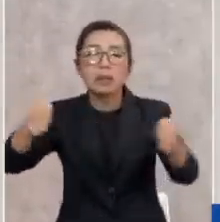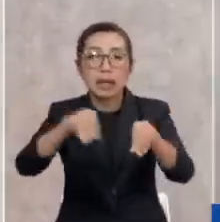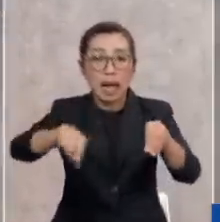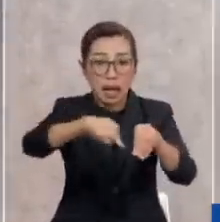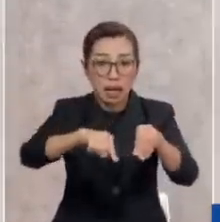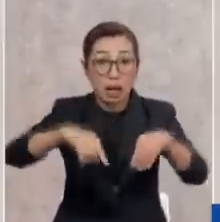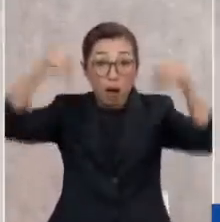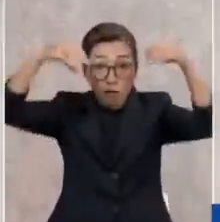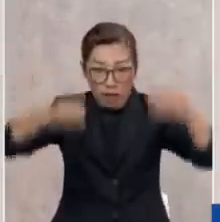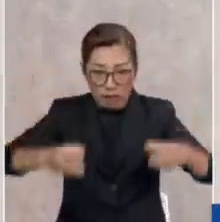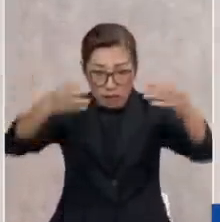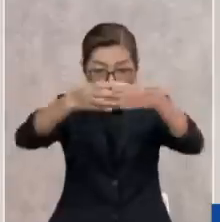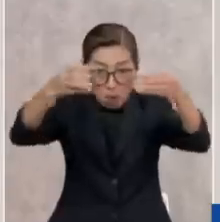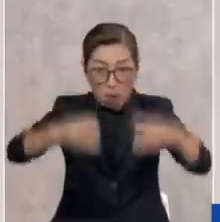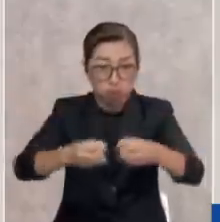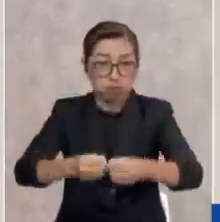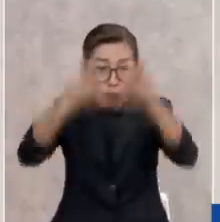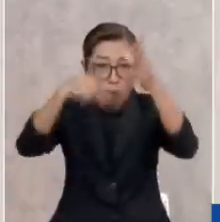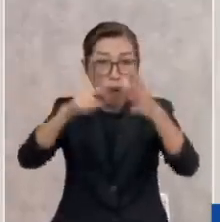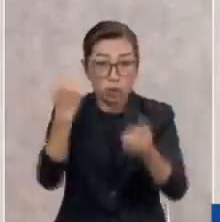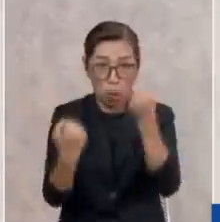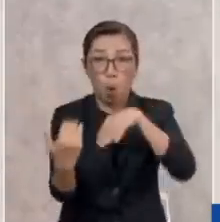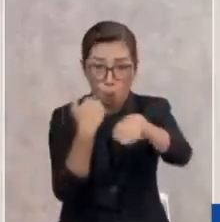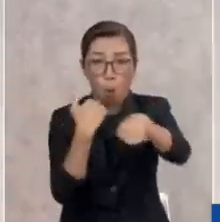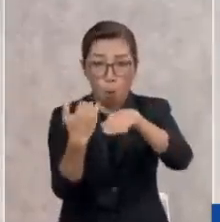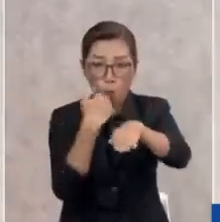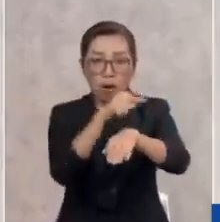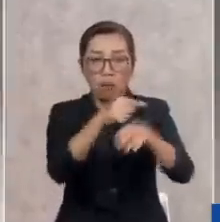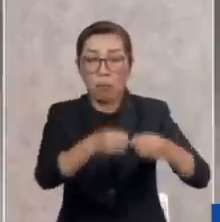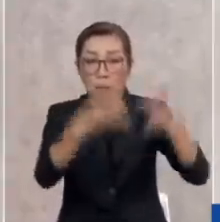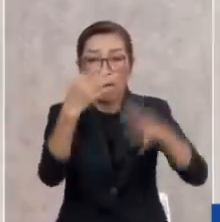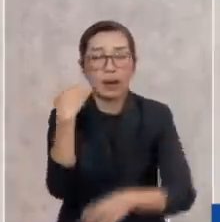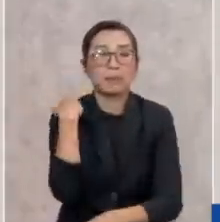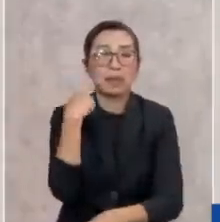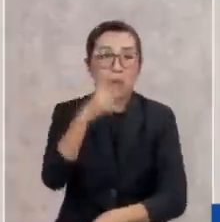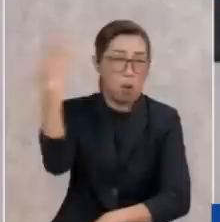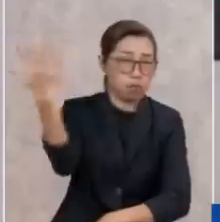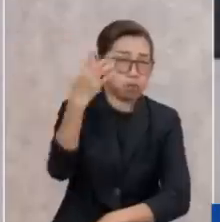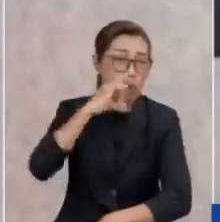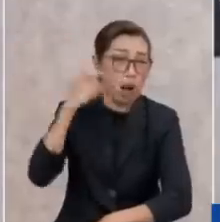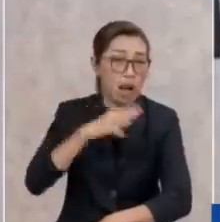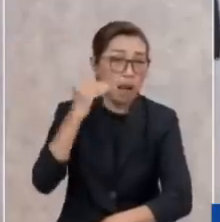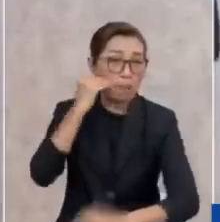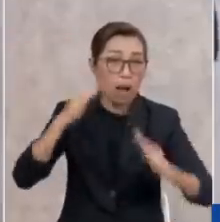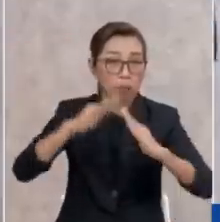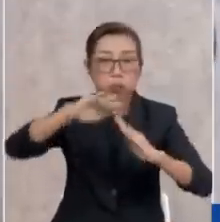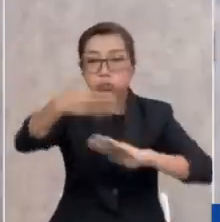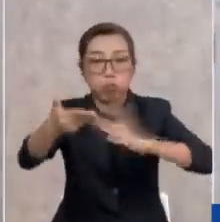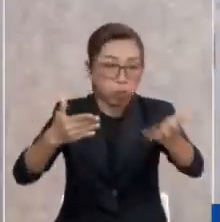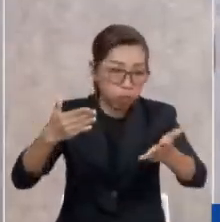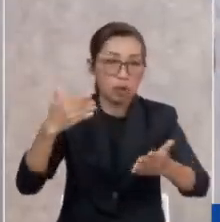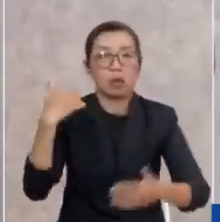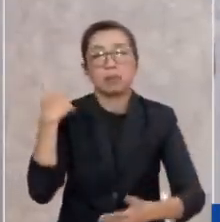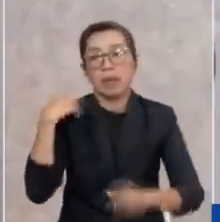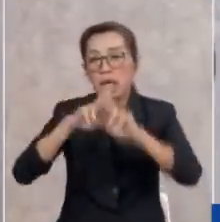แปลงไฟฟ้าริมถนนระเบิดขณะที่รถกำลังวิ่งสัญจรไปมานอกจากนี้แรงพายุพัดบ้านเรือนชาวบ้านร้านค้าเนี่ยพังเสีย